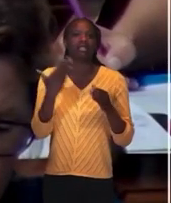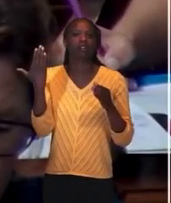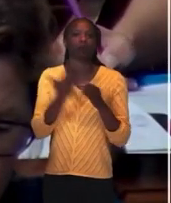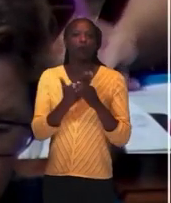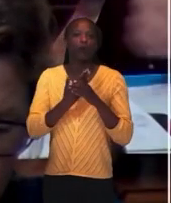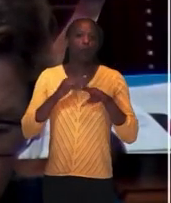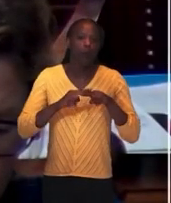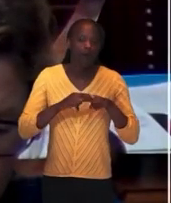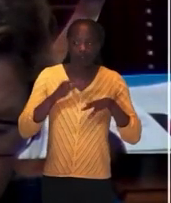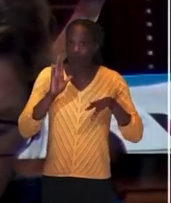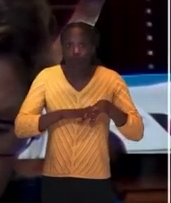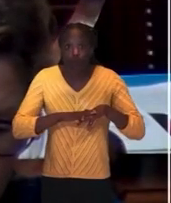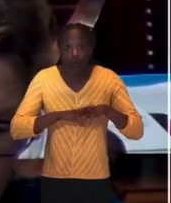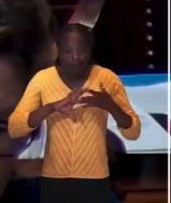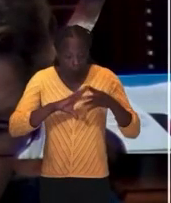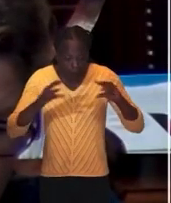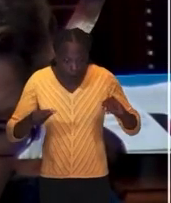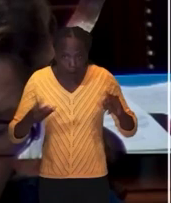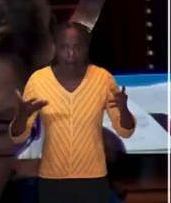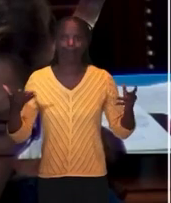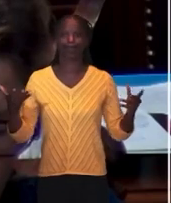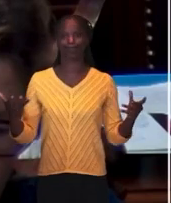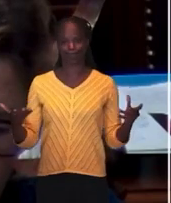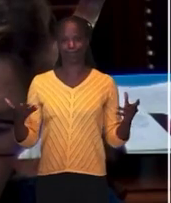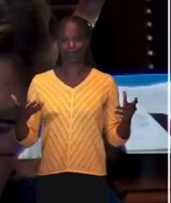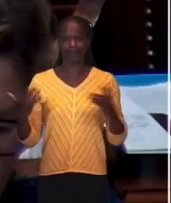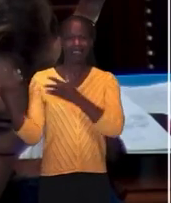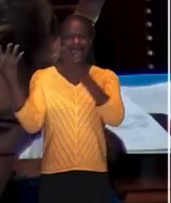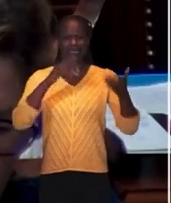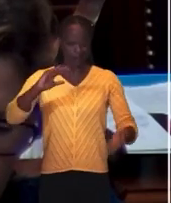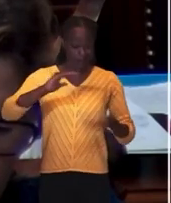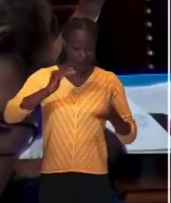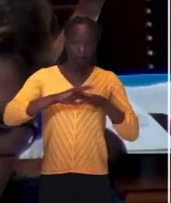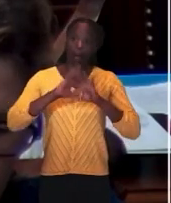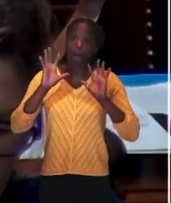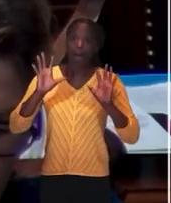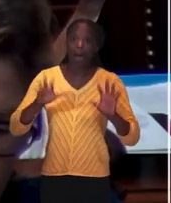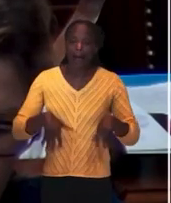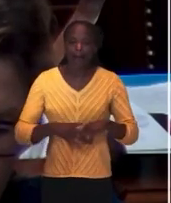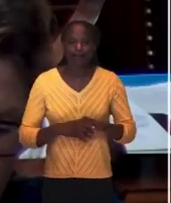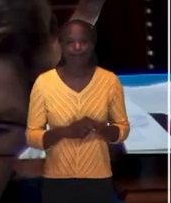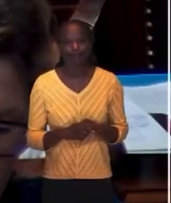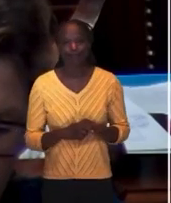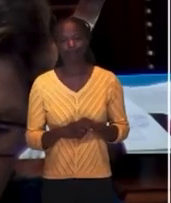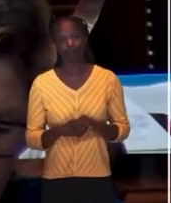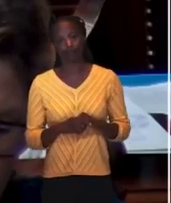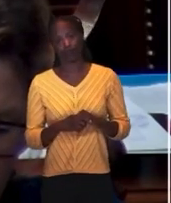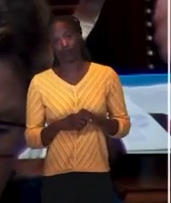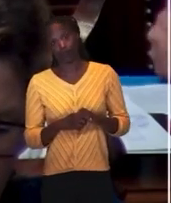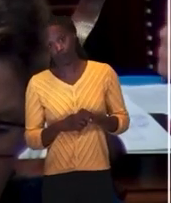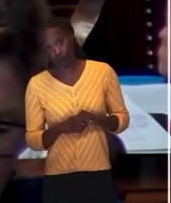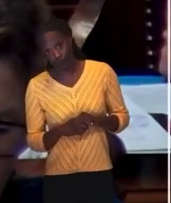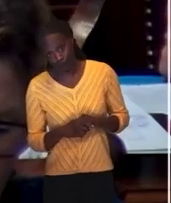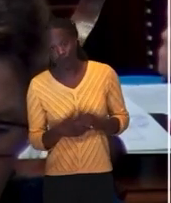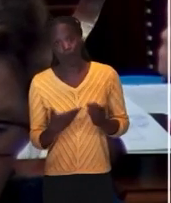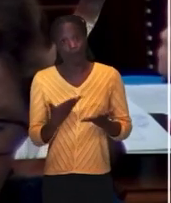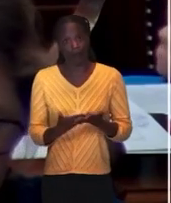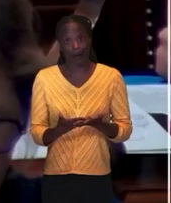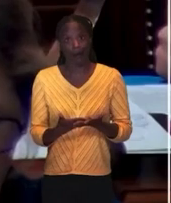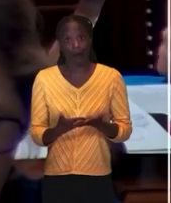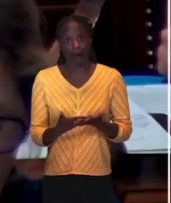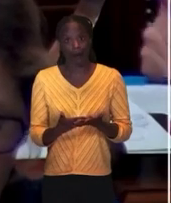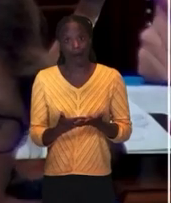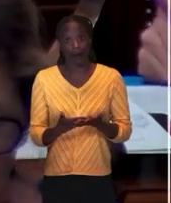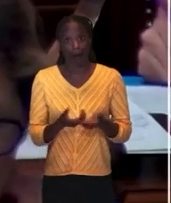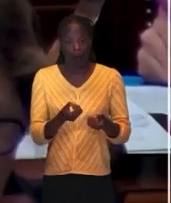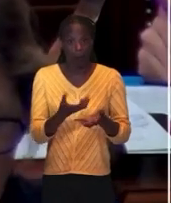format qui est cet inventaire de chiffres nombreux. Il est toujours difficile à la fois